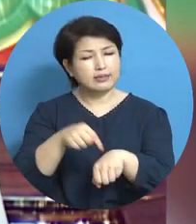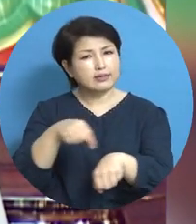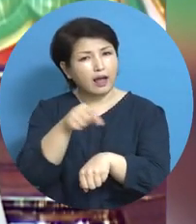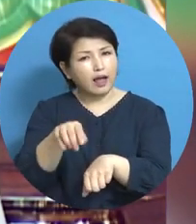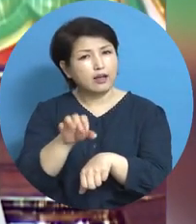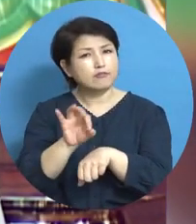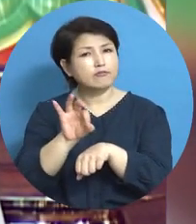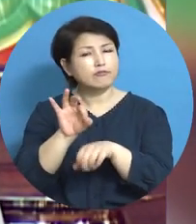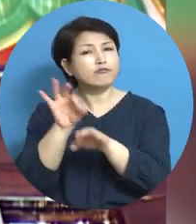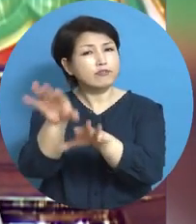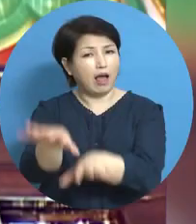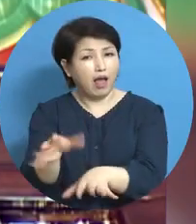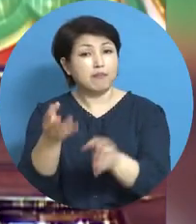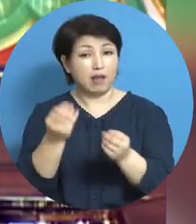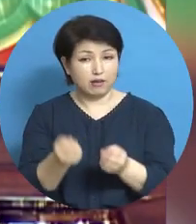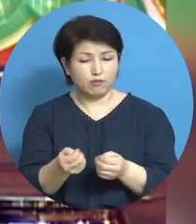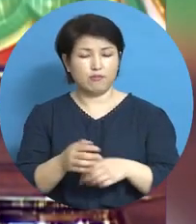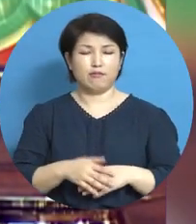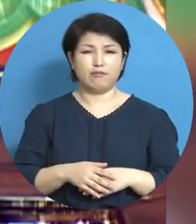많고 또